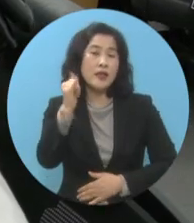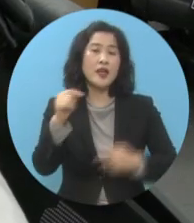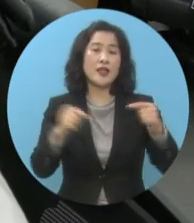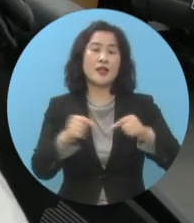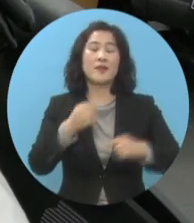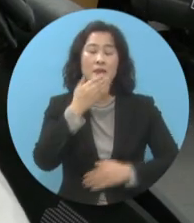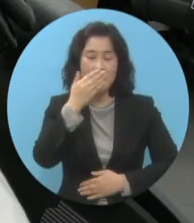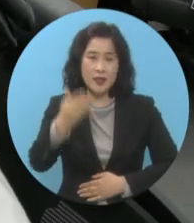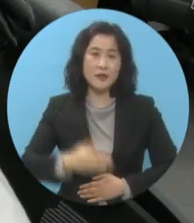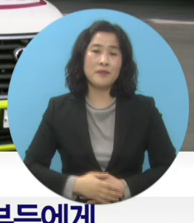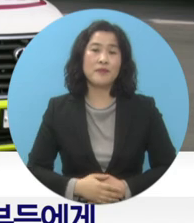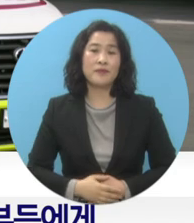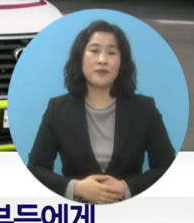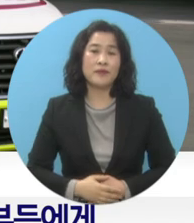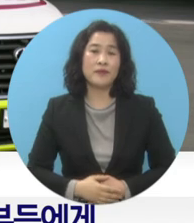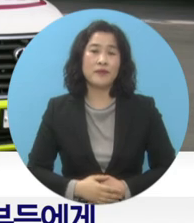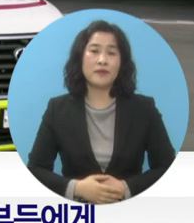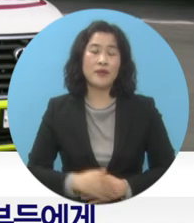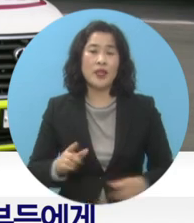상담이 가능합니다.